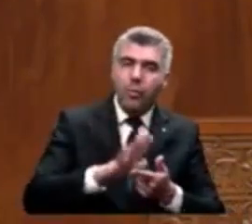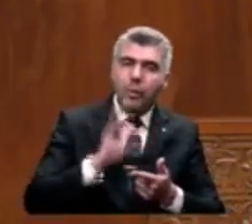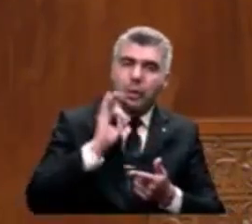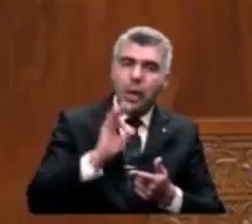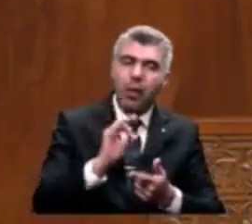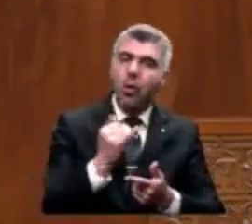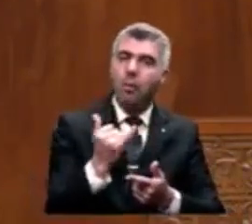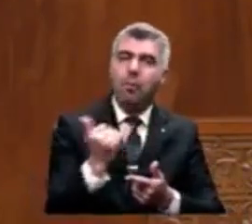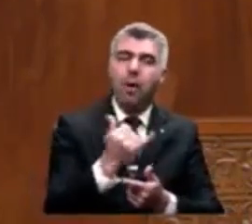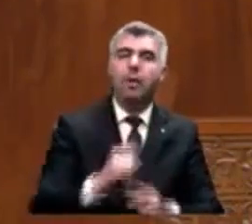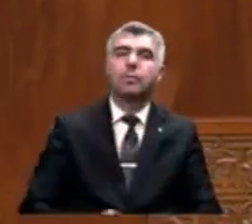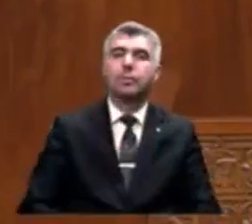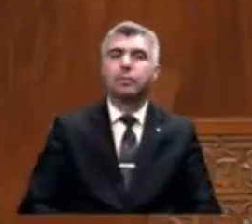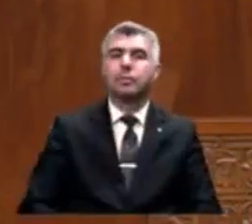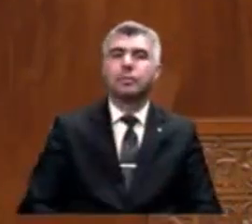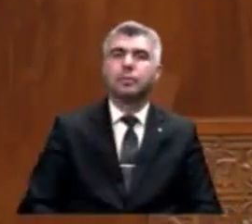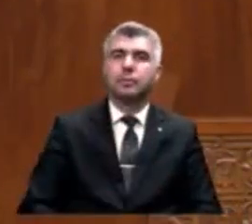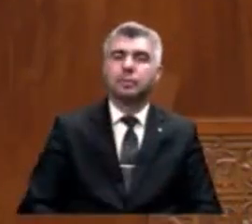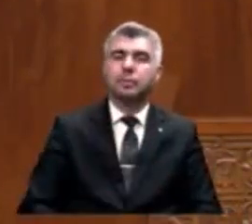كل اعتبار.